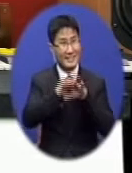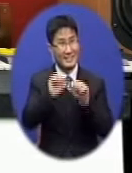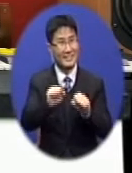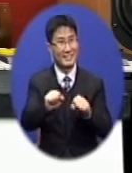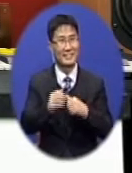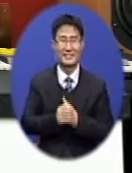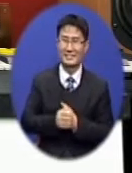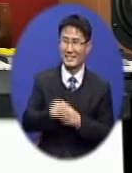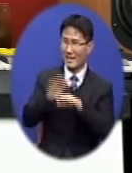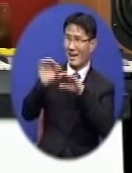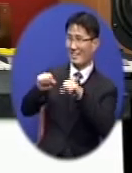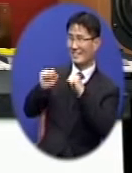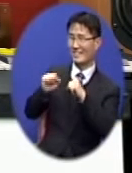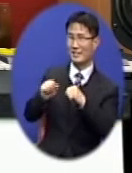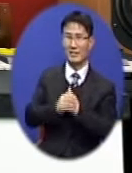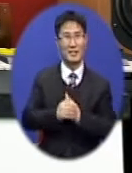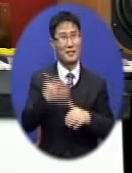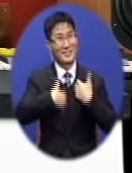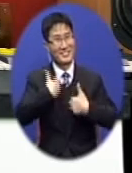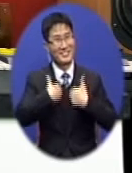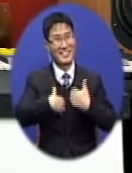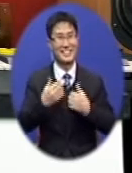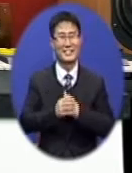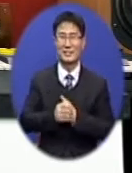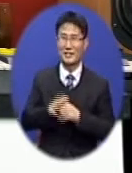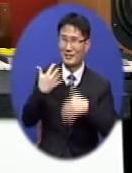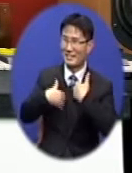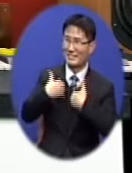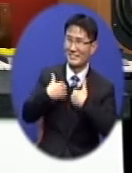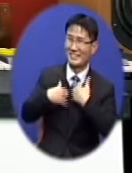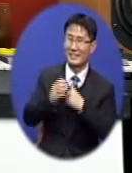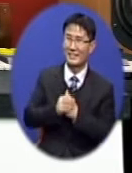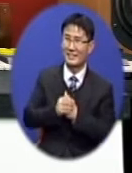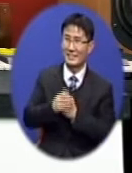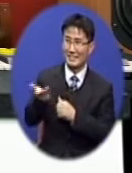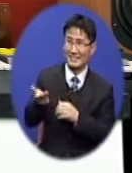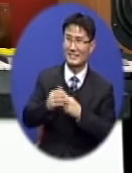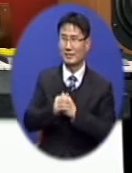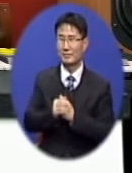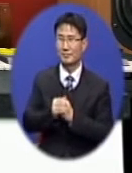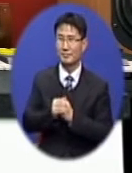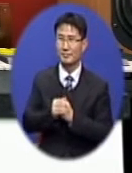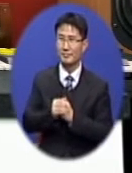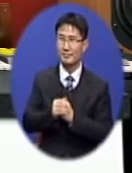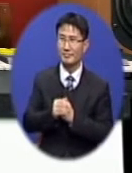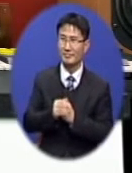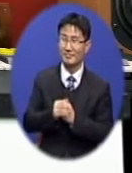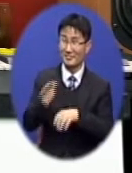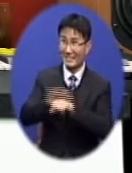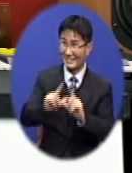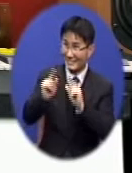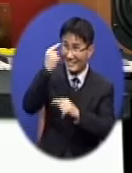안녕하세요. 안녕하세요. 아유, 반갑습니다. 반갑습니다. 송대장님. 네. 네. 잘